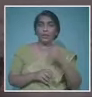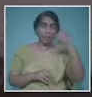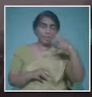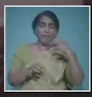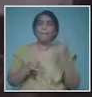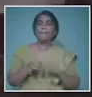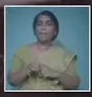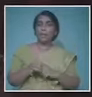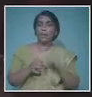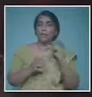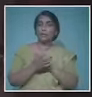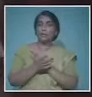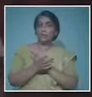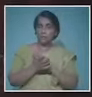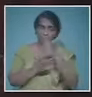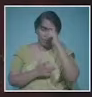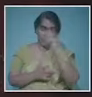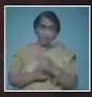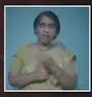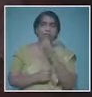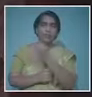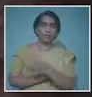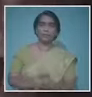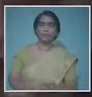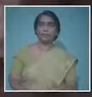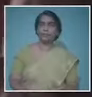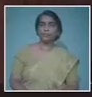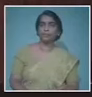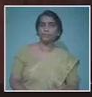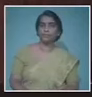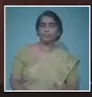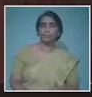අතුරු ප්‍රශ්නේ මම චමින්ද විල්සිරි විජේසිරි මන්ත්‍රීතුමාට